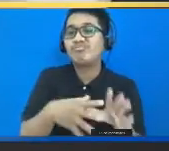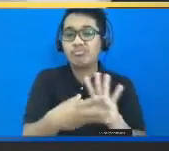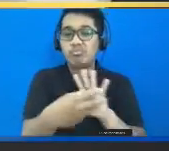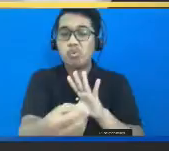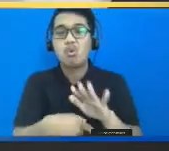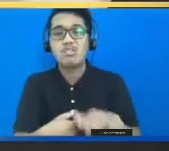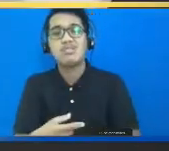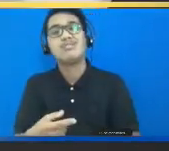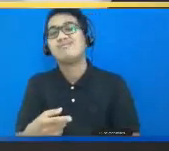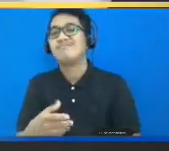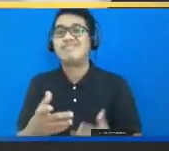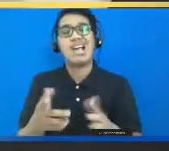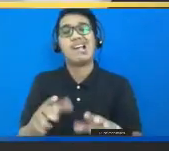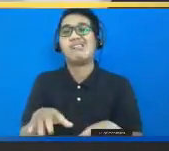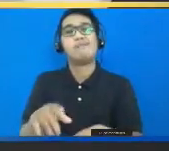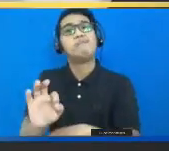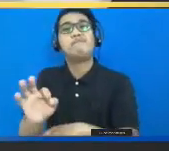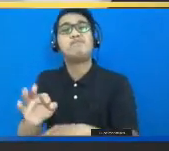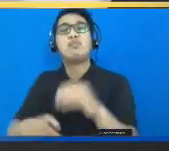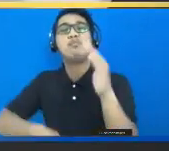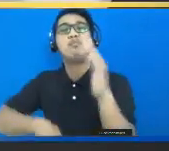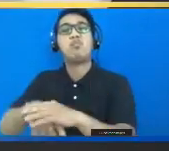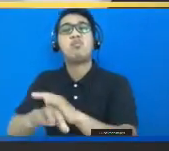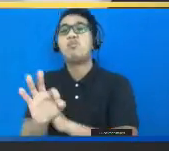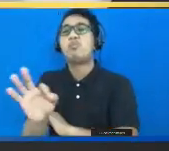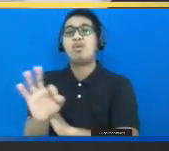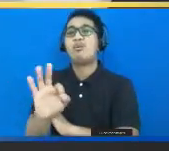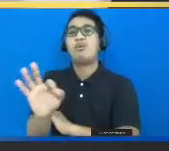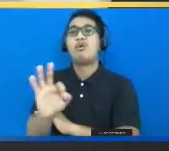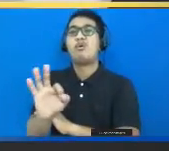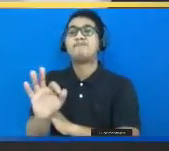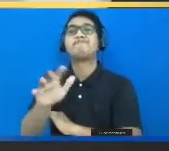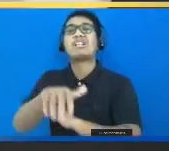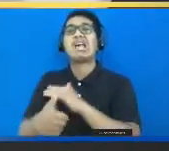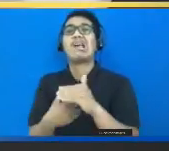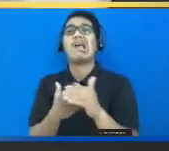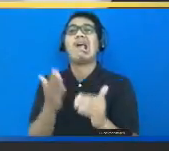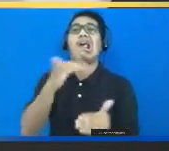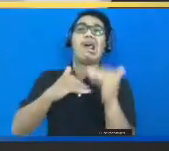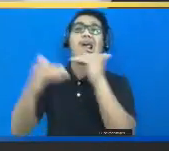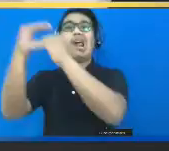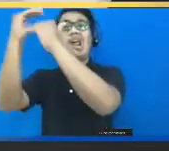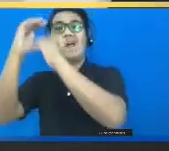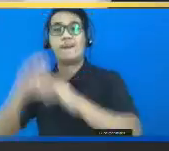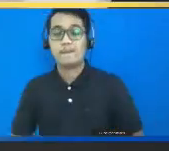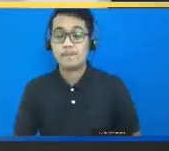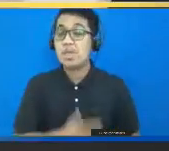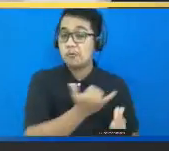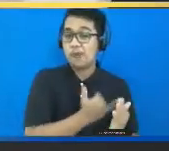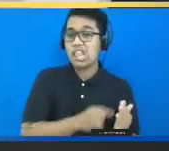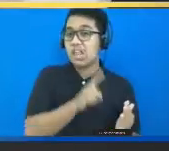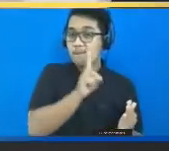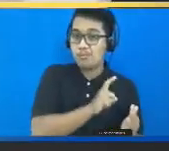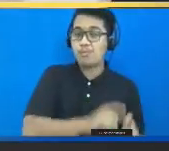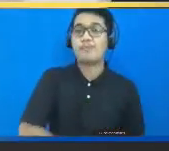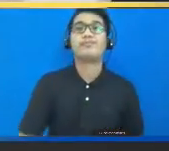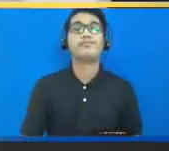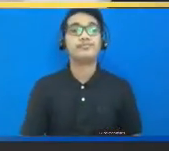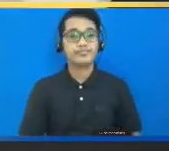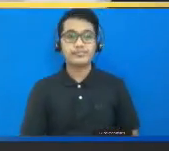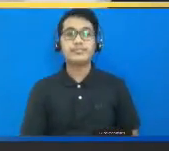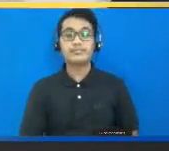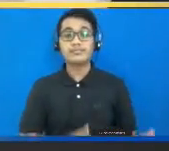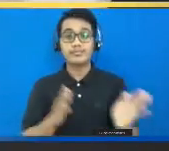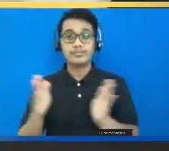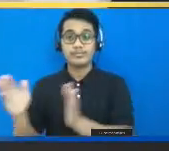baru banget jadi memang Hai masih belum terlalu efektif dan tumpang-tindih mungkin jadi perlu dievaluasi dan dari segi yang